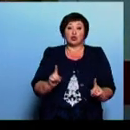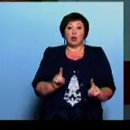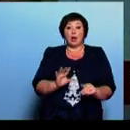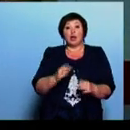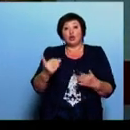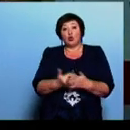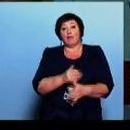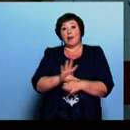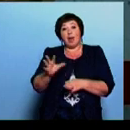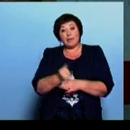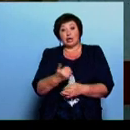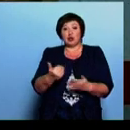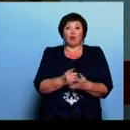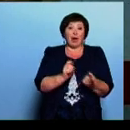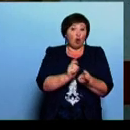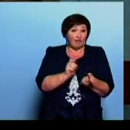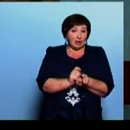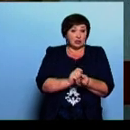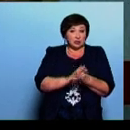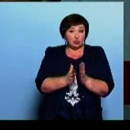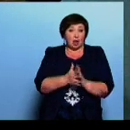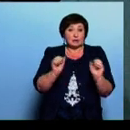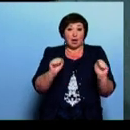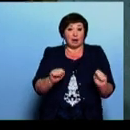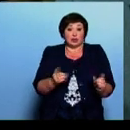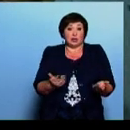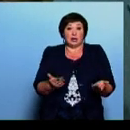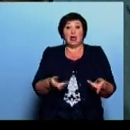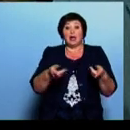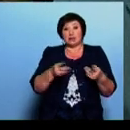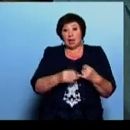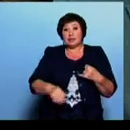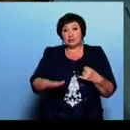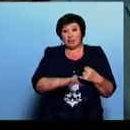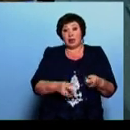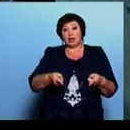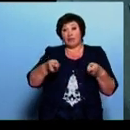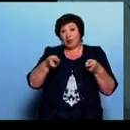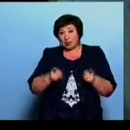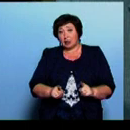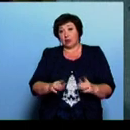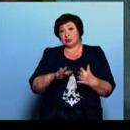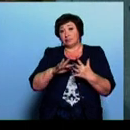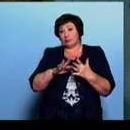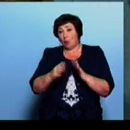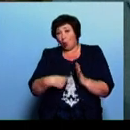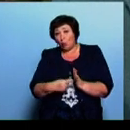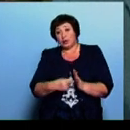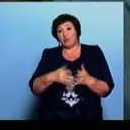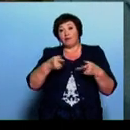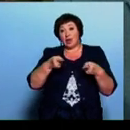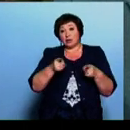основные конфликтные ситуации, не дай бог, они складываются именно, ну, как мы говорим, на земле, да, в конкретном населенном пункте, в конкретной